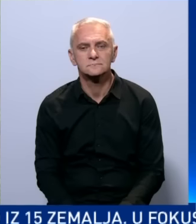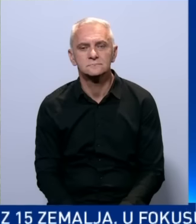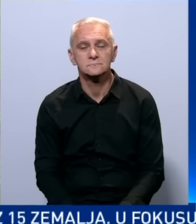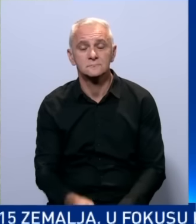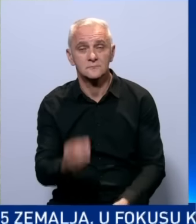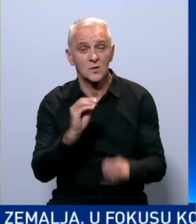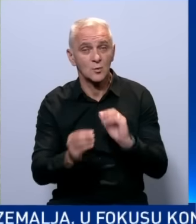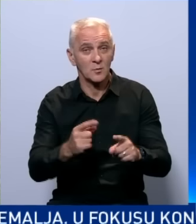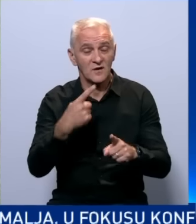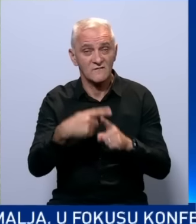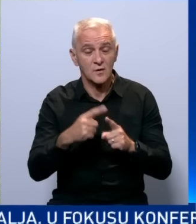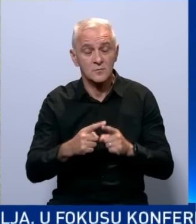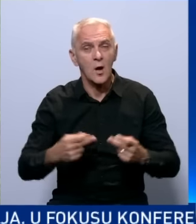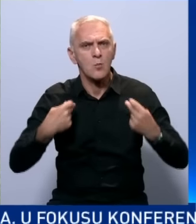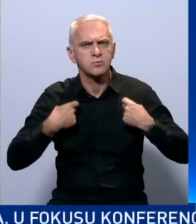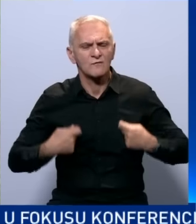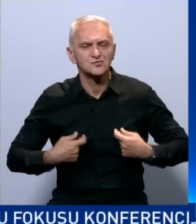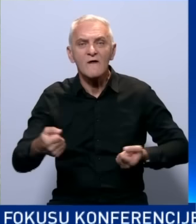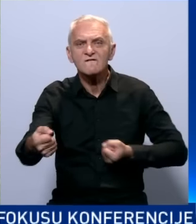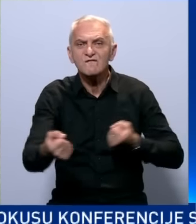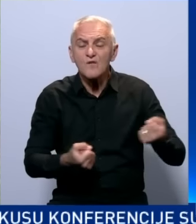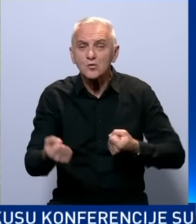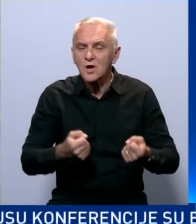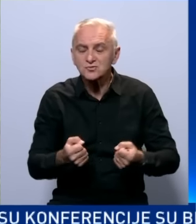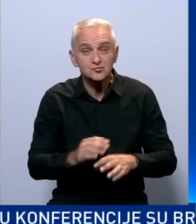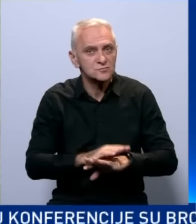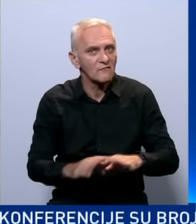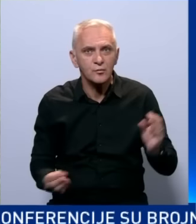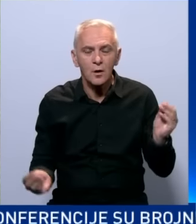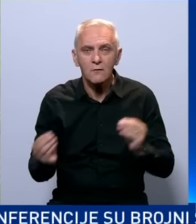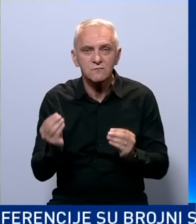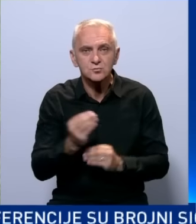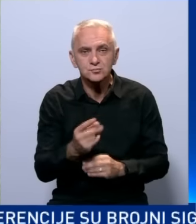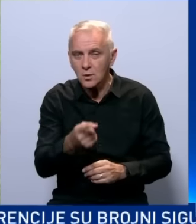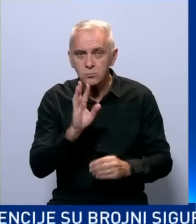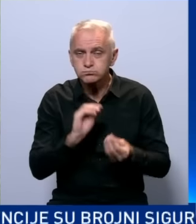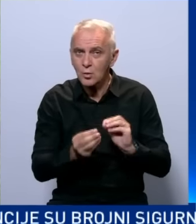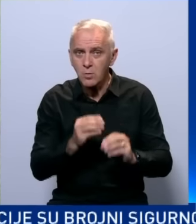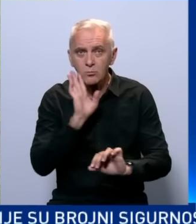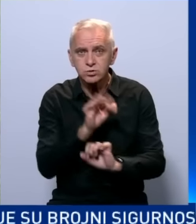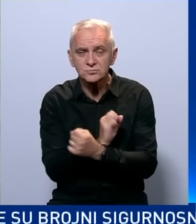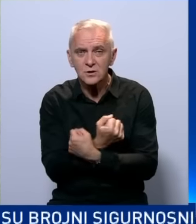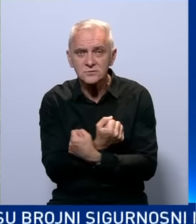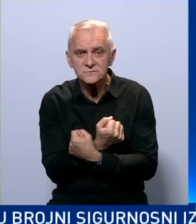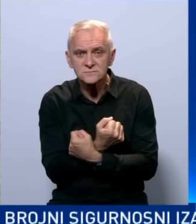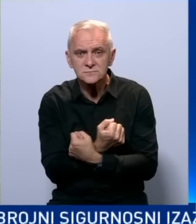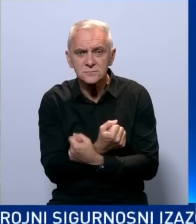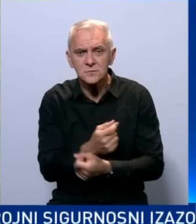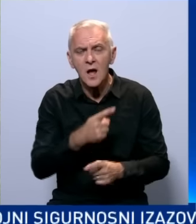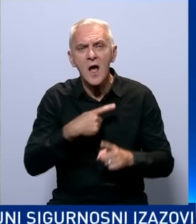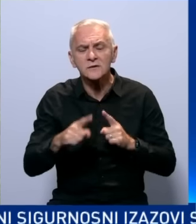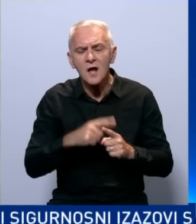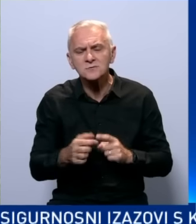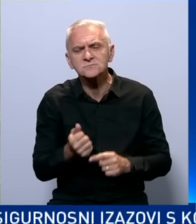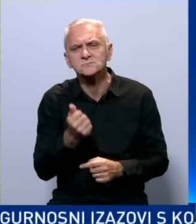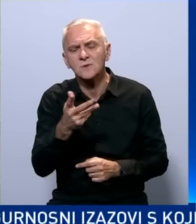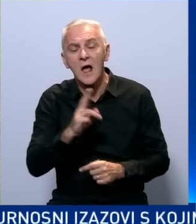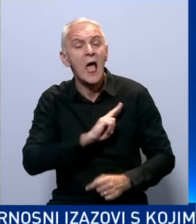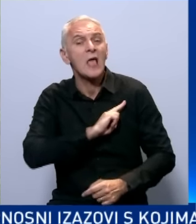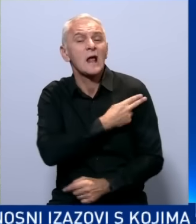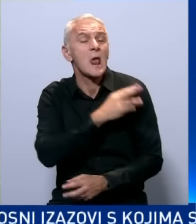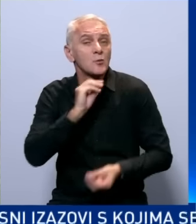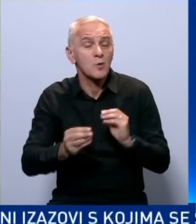Problem nedostatka profesionalnih vozača postaje sve veći izazovni problem u Bosni i Hercegovini. Razlozi su brojni uz onaj generalni problem